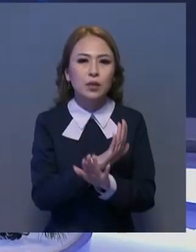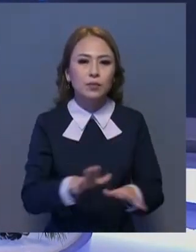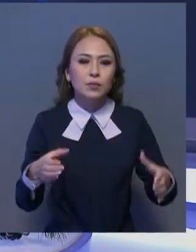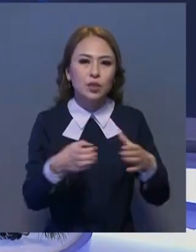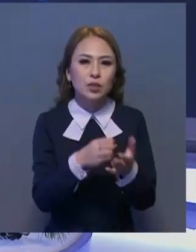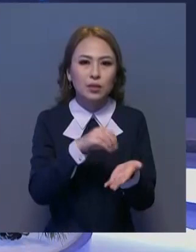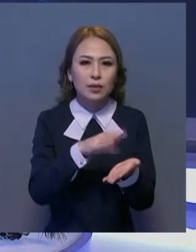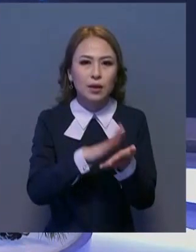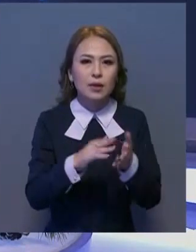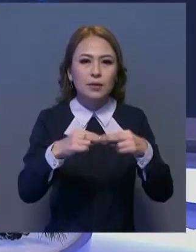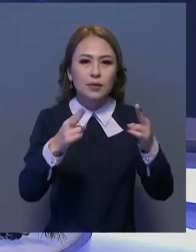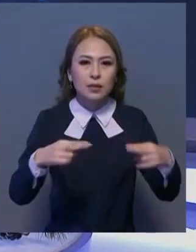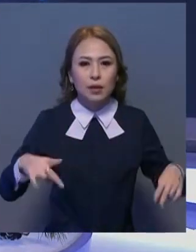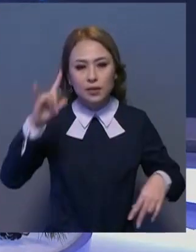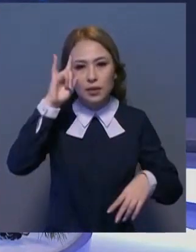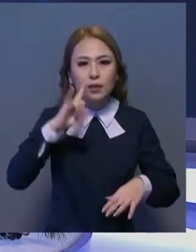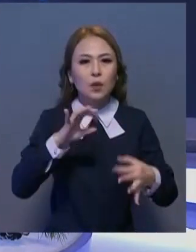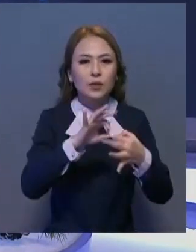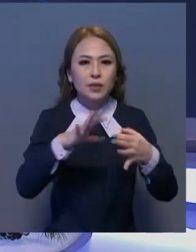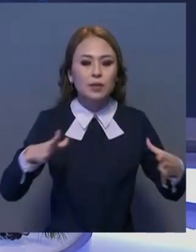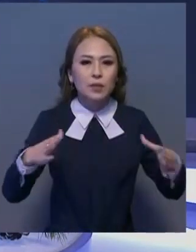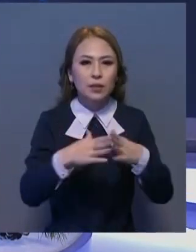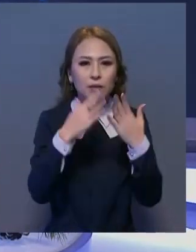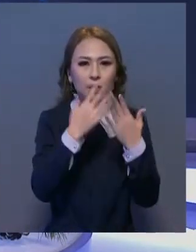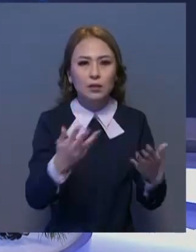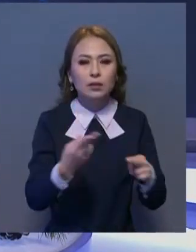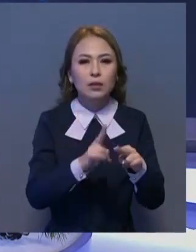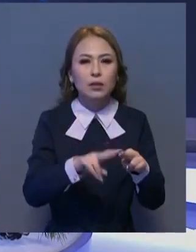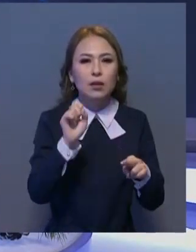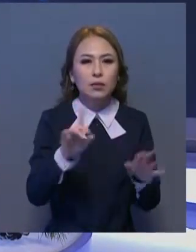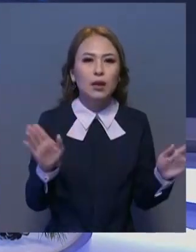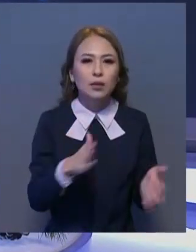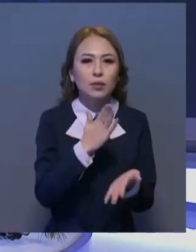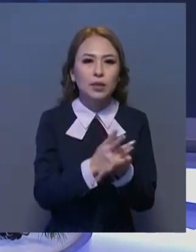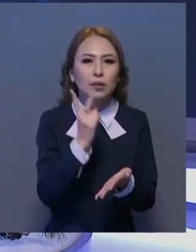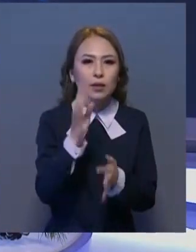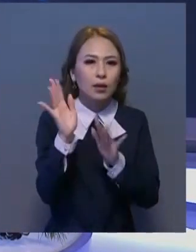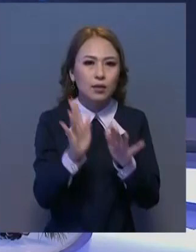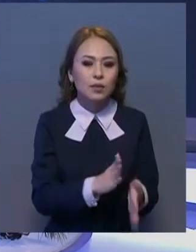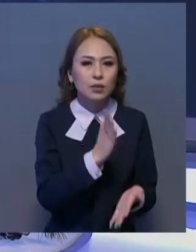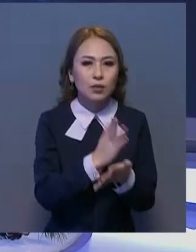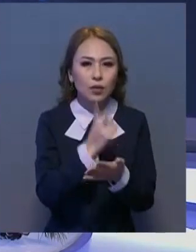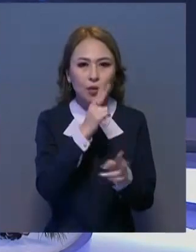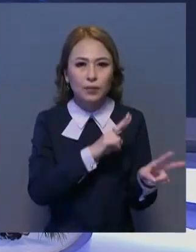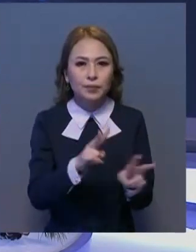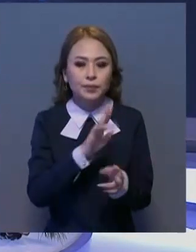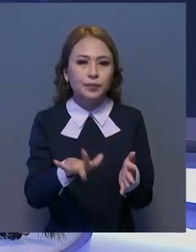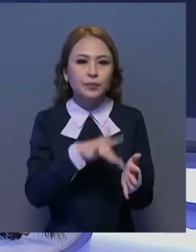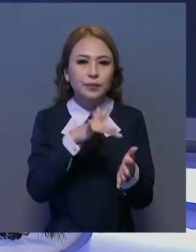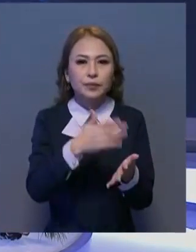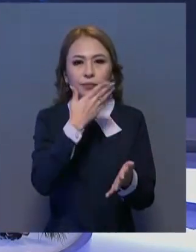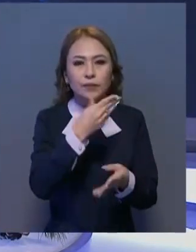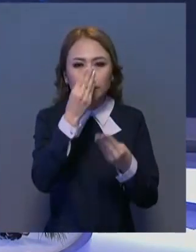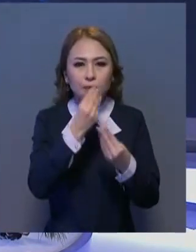алтын әріптермен жазылған. Ал нысанды Қазақстанның тәуелсіздігін білдіретін алтын қанаты бар екі қар барысы күзетеді. Қала көркін келтірген